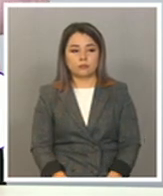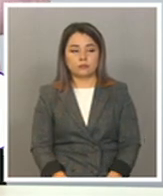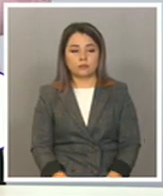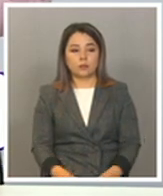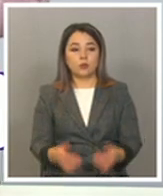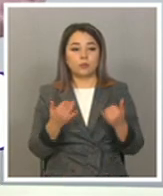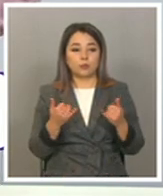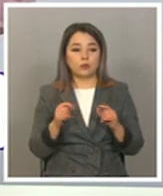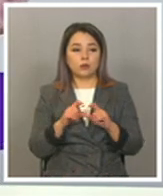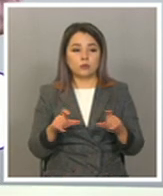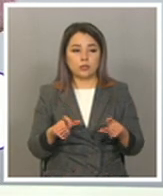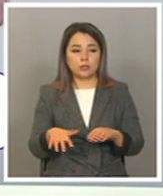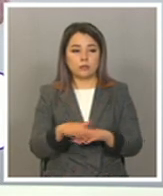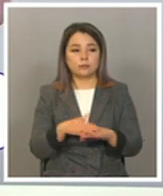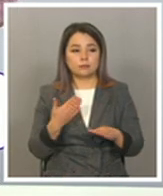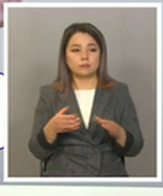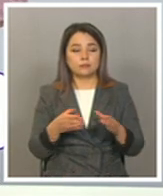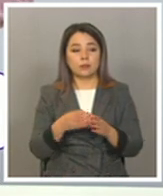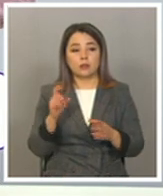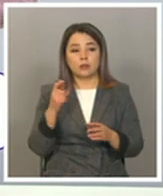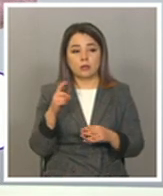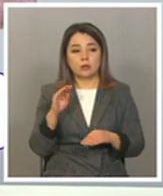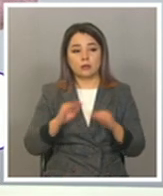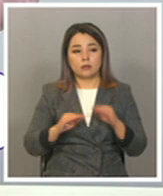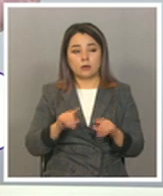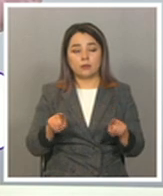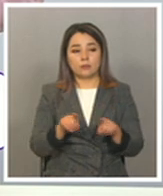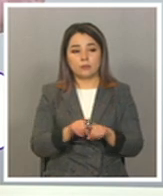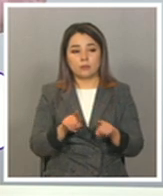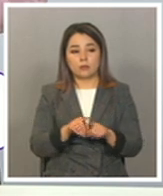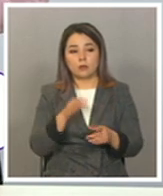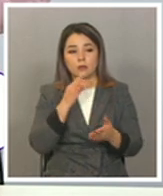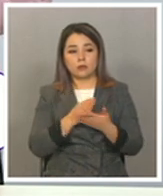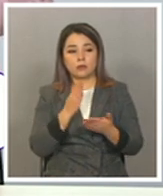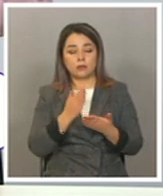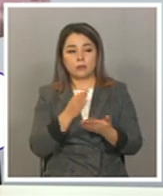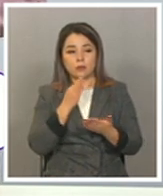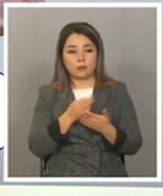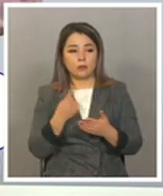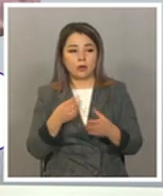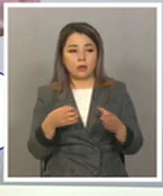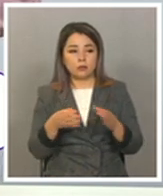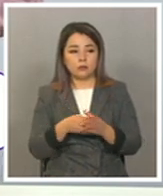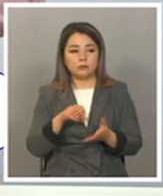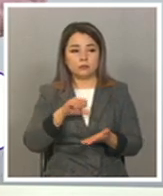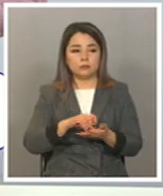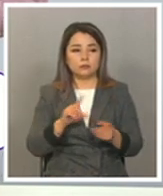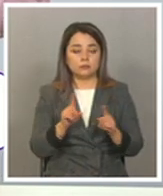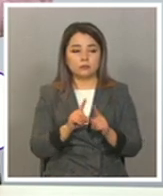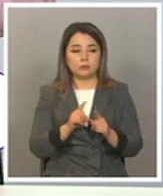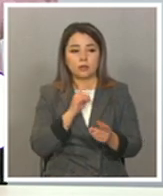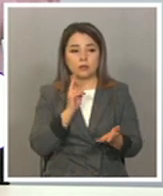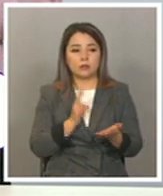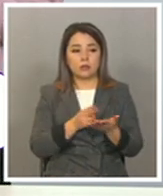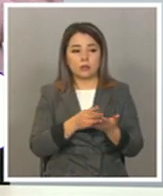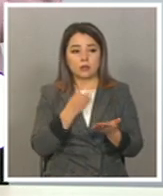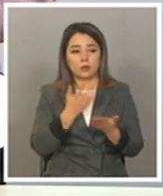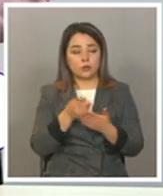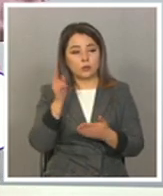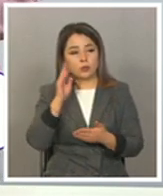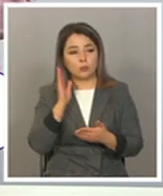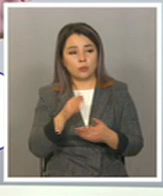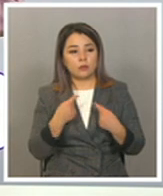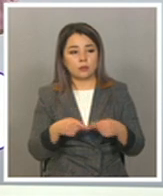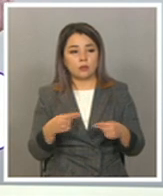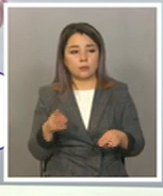Бүгінгі сабақта химиялық қасиеттері ұқсас элементтердің бір топқа жататындығын дәлелдеуді үйренесіздер. Кейбір